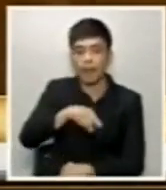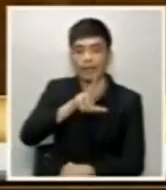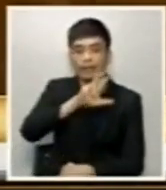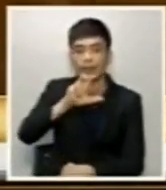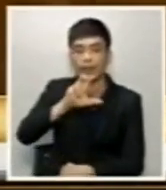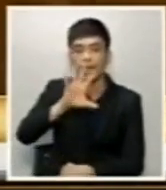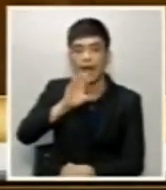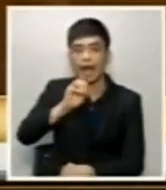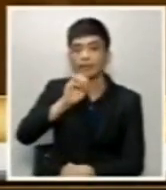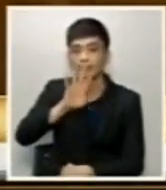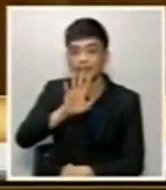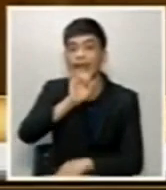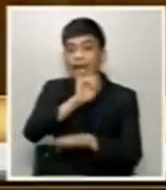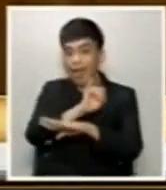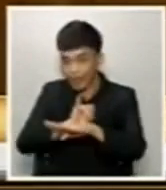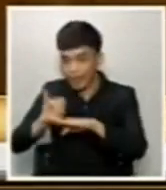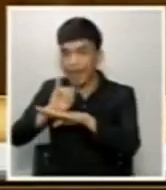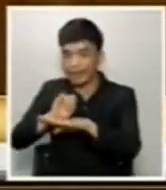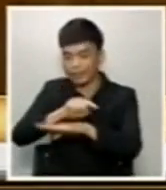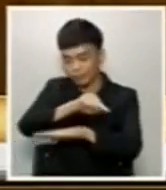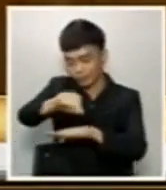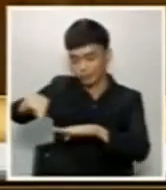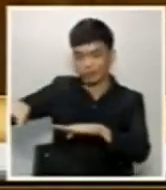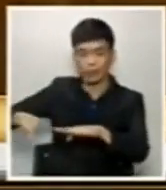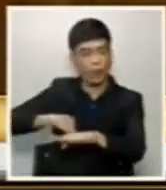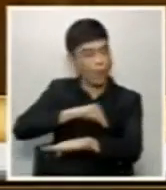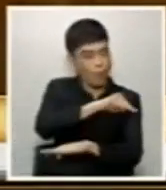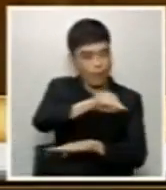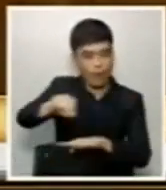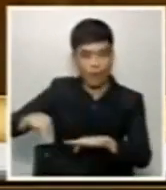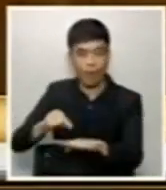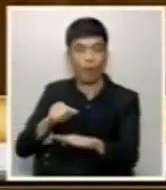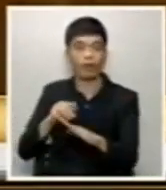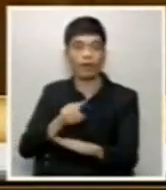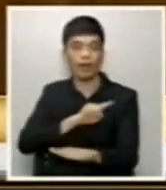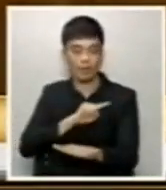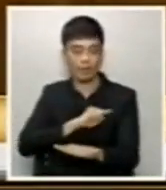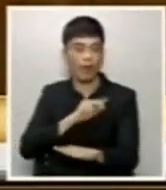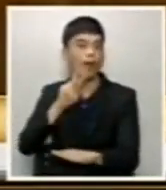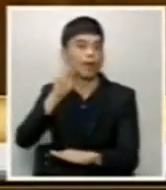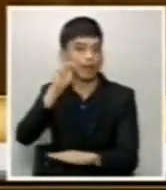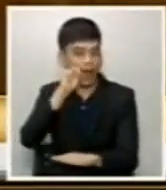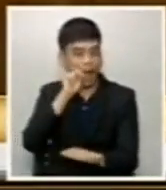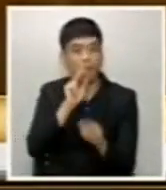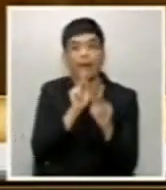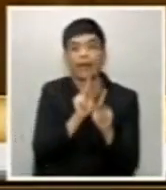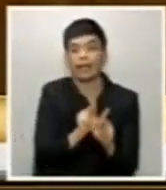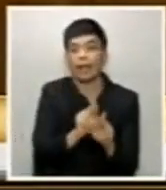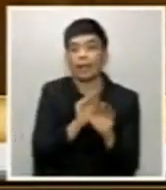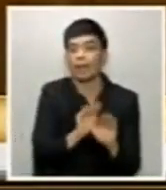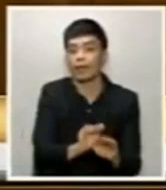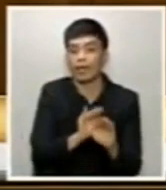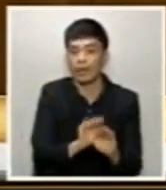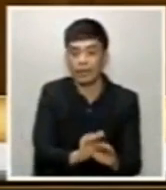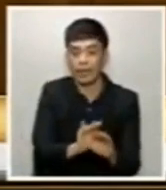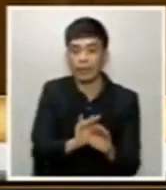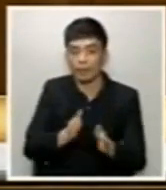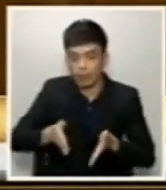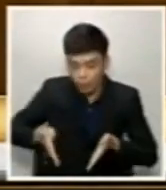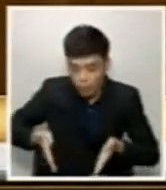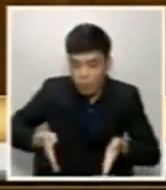1,354 ไร่นะครับซึ่งตรงส่วนนี้ทั้งหมดนะครับจะเป็นพื้นที่ที่เก็บกักน้ำในโครงการอ่างเก็บน้ำคลองหินตรงนี้